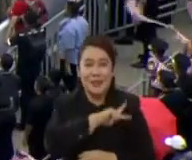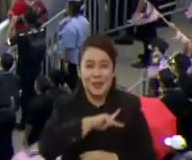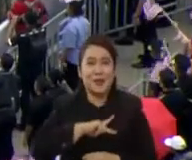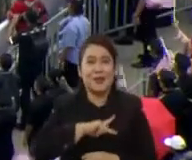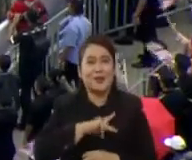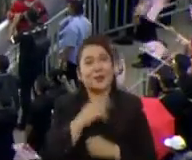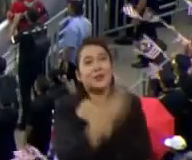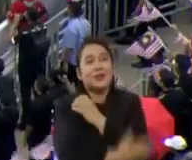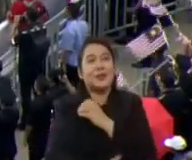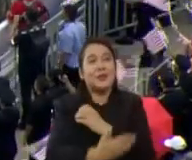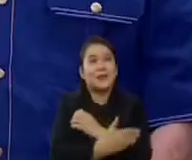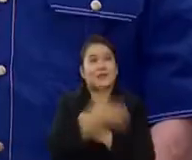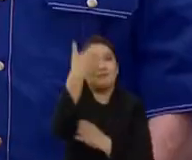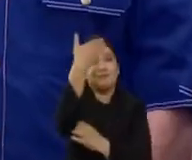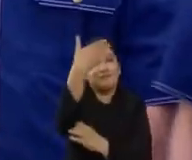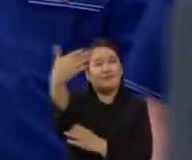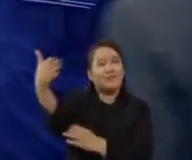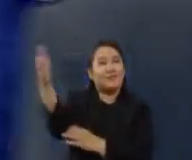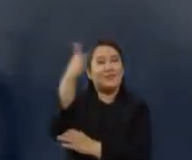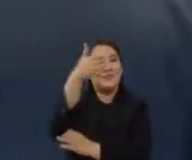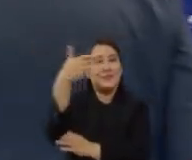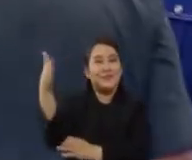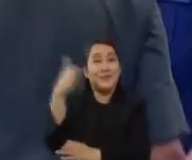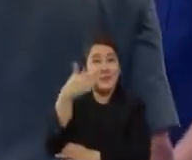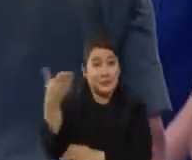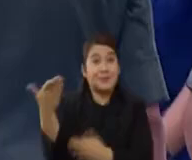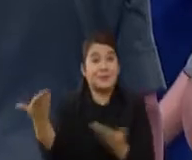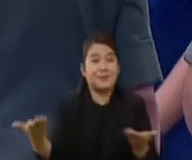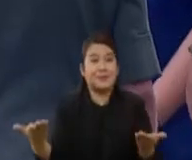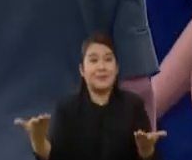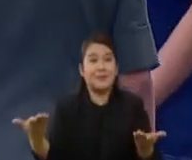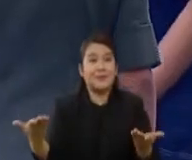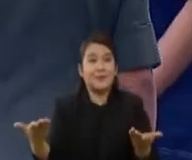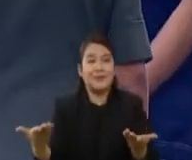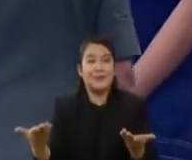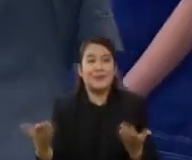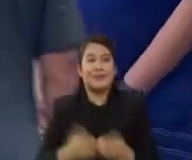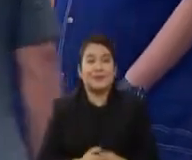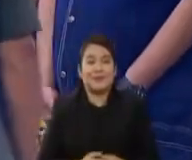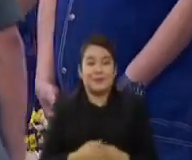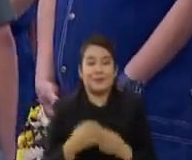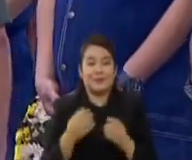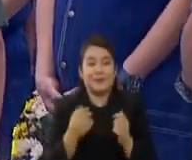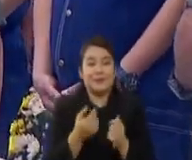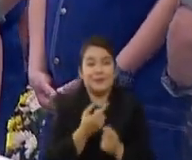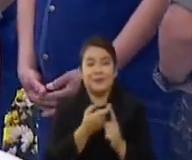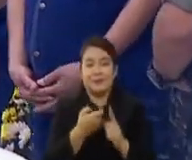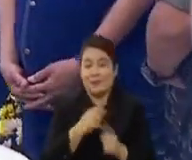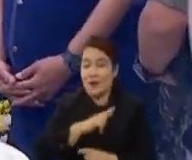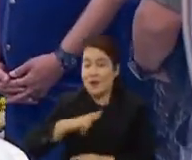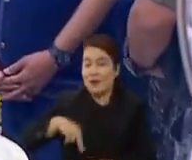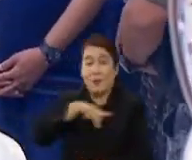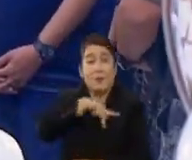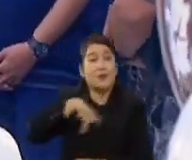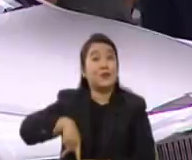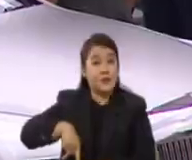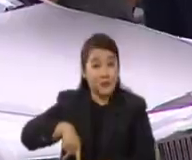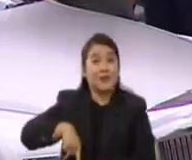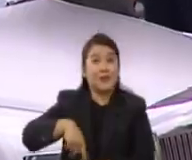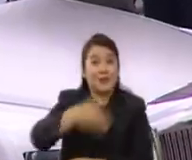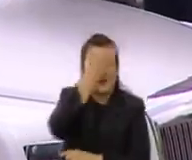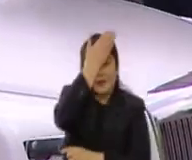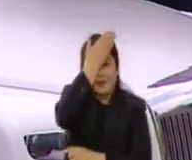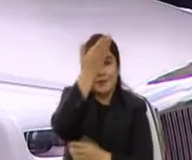negara. Jalur gemilang dikibarkan oleh Raja Permaisuri Agong. Pastinya ini akan menjadi